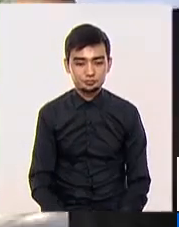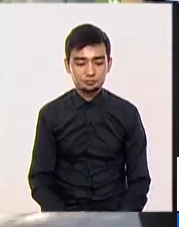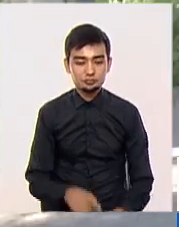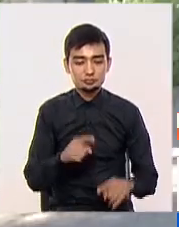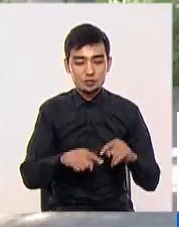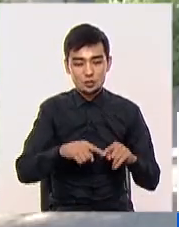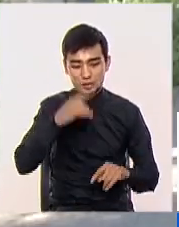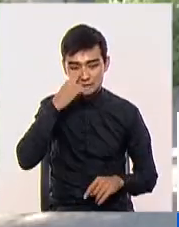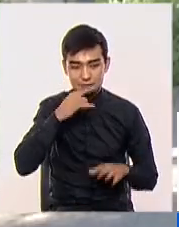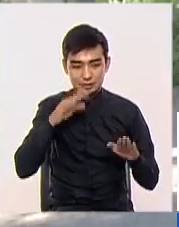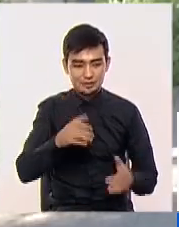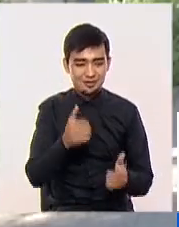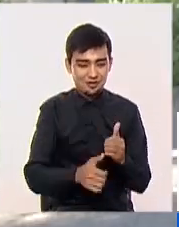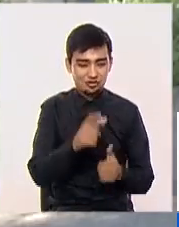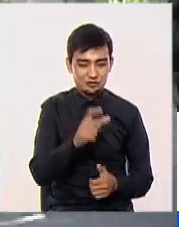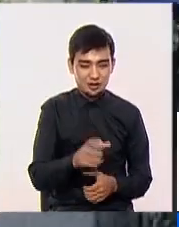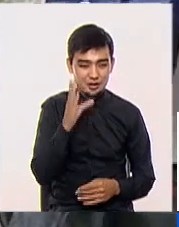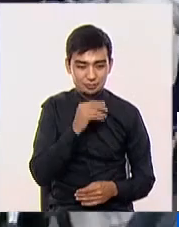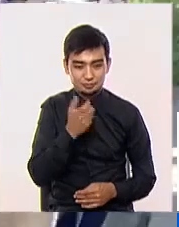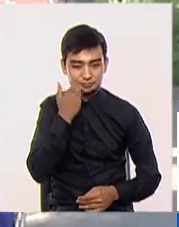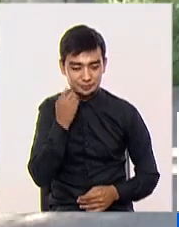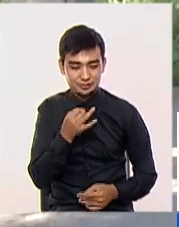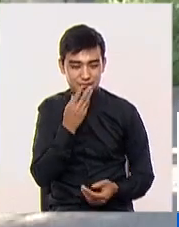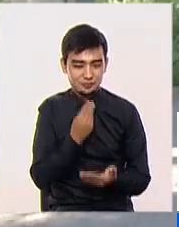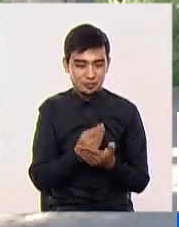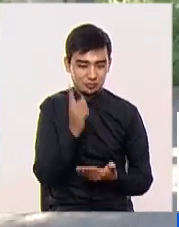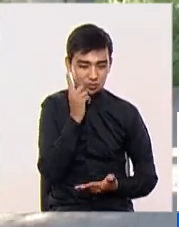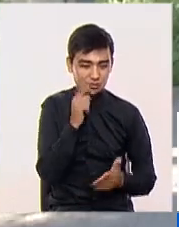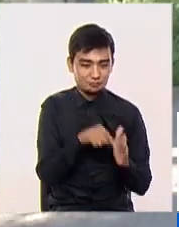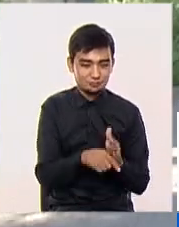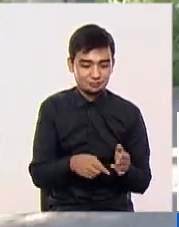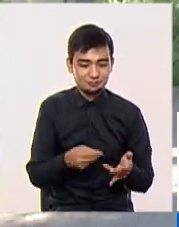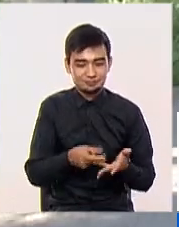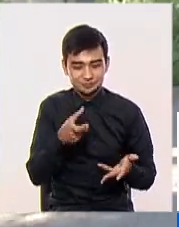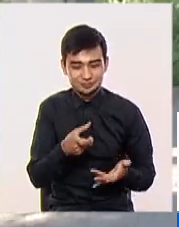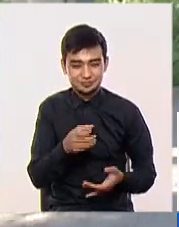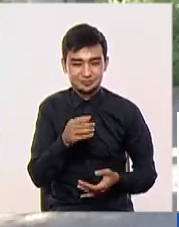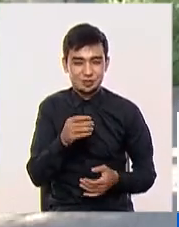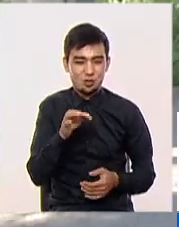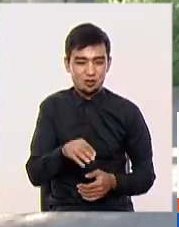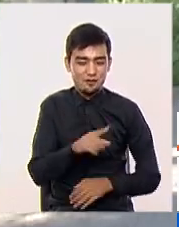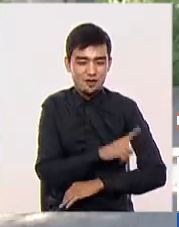Скоро в Казахстане каждый человек сможет получать и хранить у себя в смартфоне все анализы, рецепты